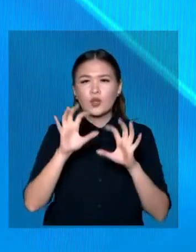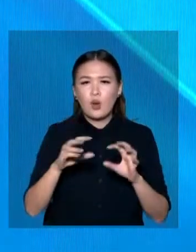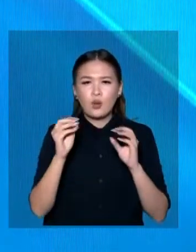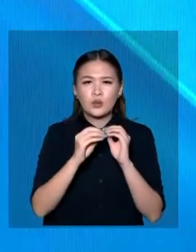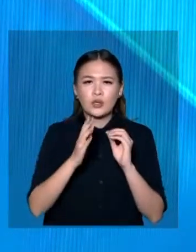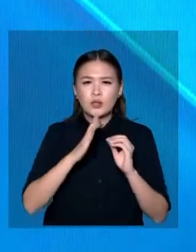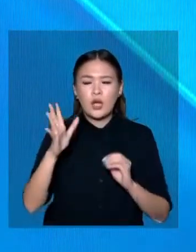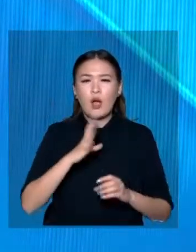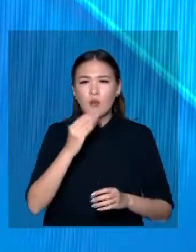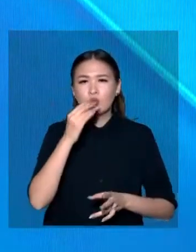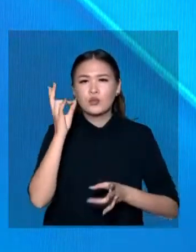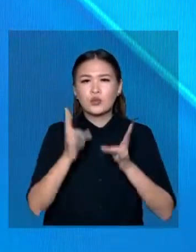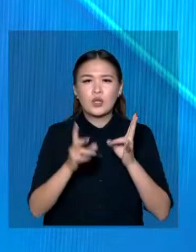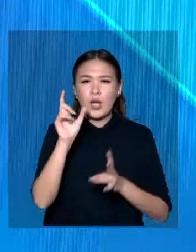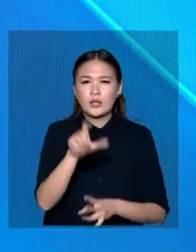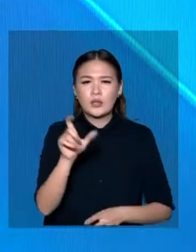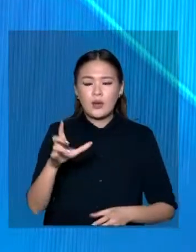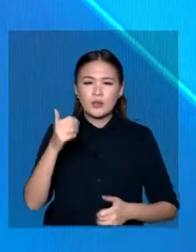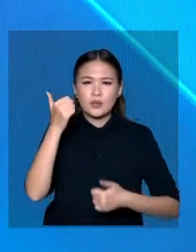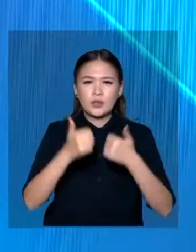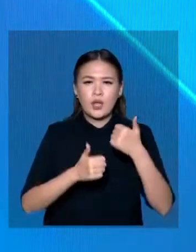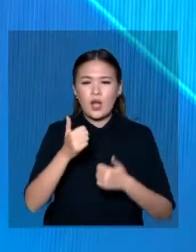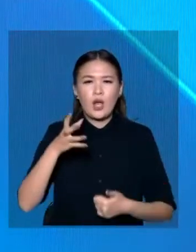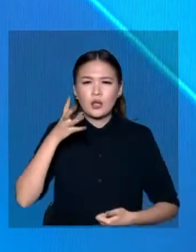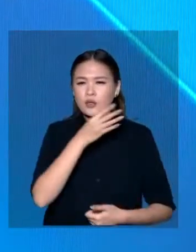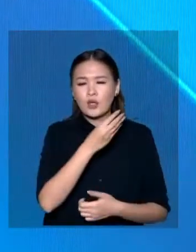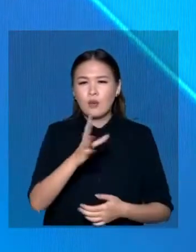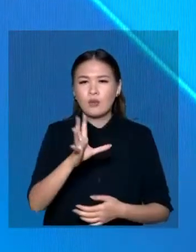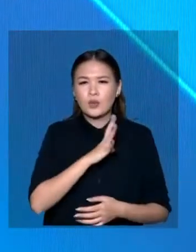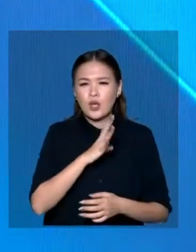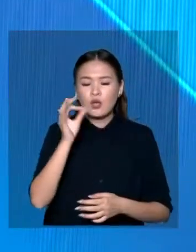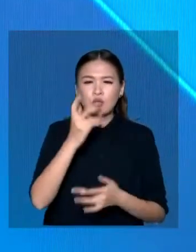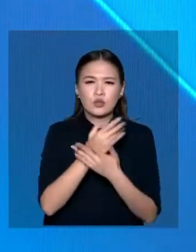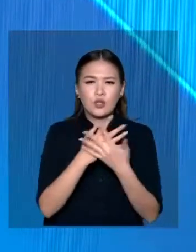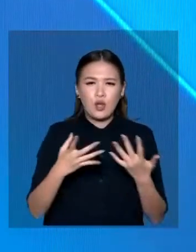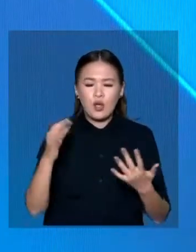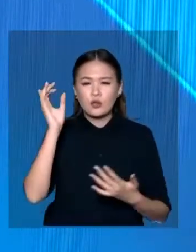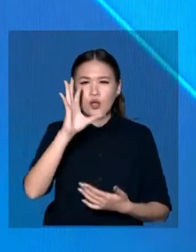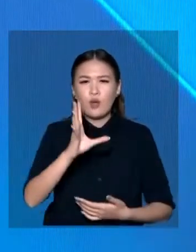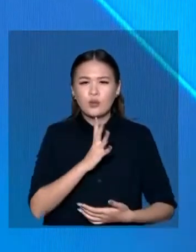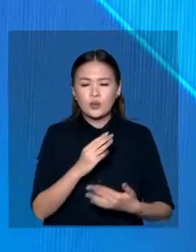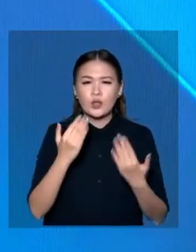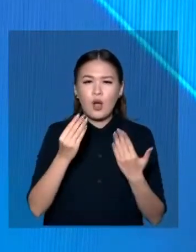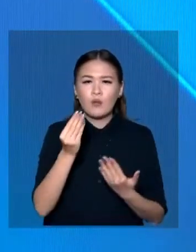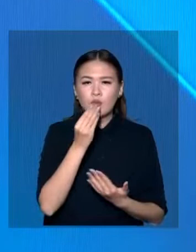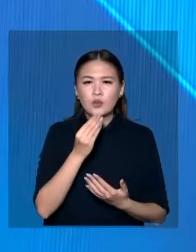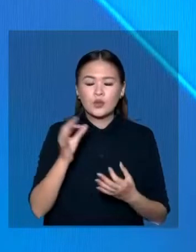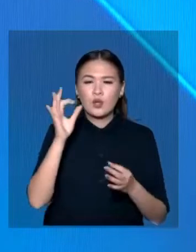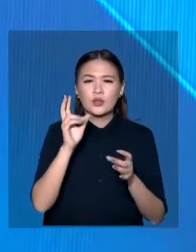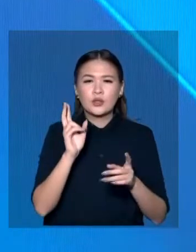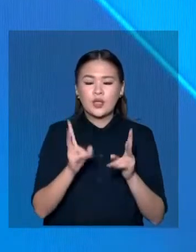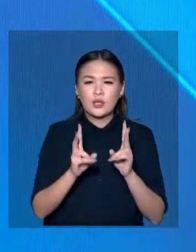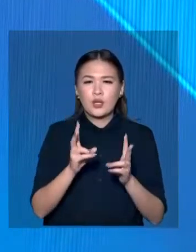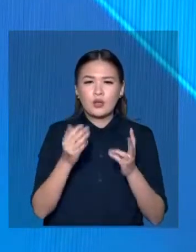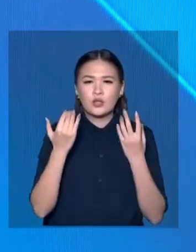астам аспаз қатысып, өзара бақ сынасып, палаудың түр-түрін дайындады. Ал төрешілер қатысушылардың тағамды дайындау